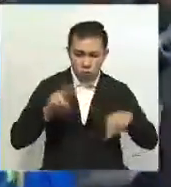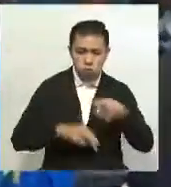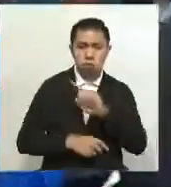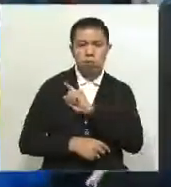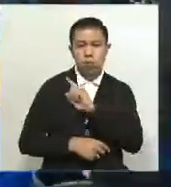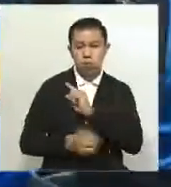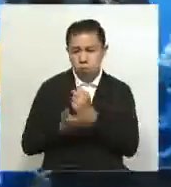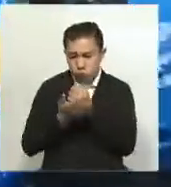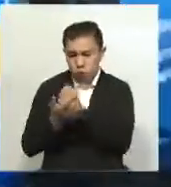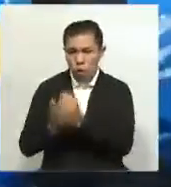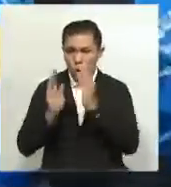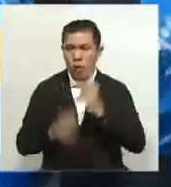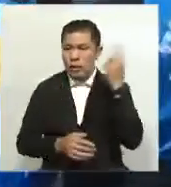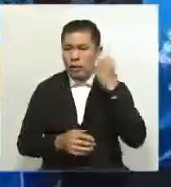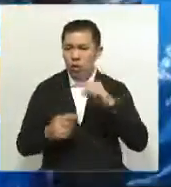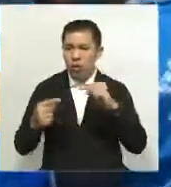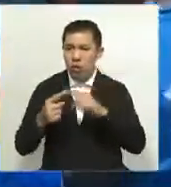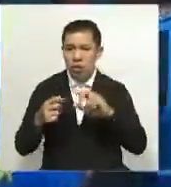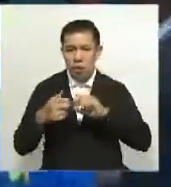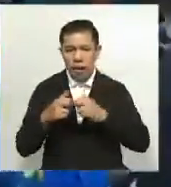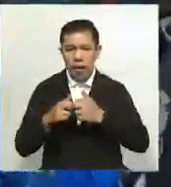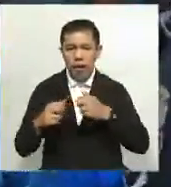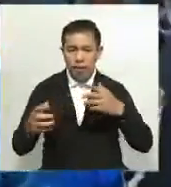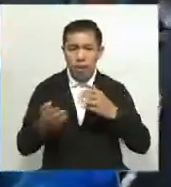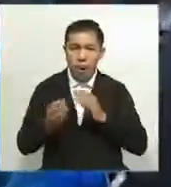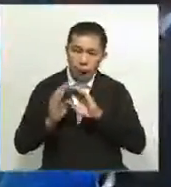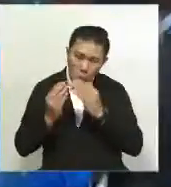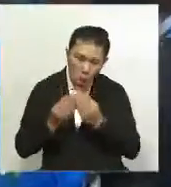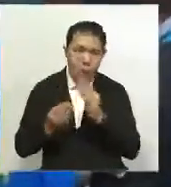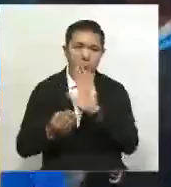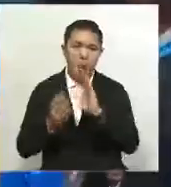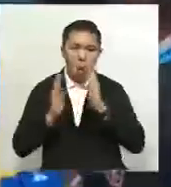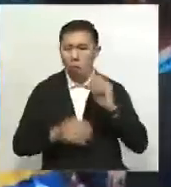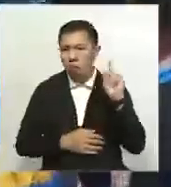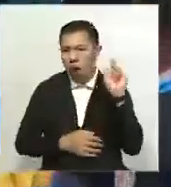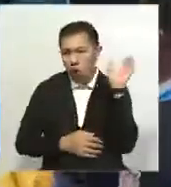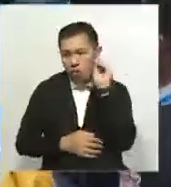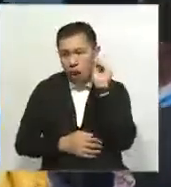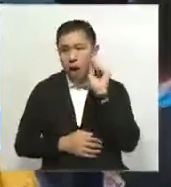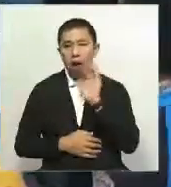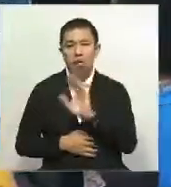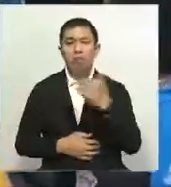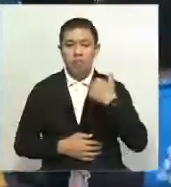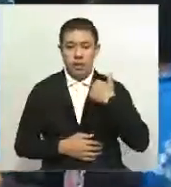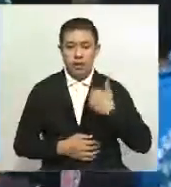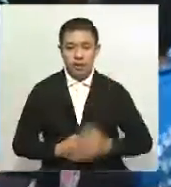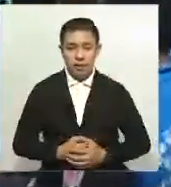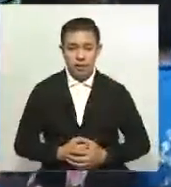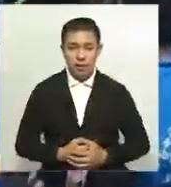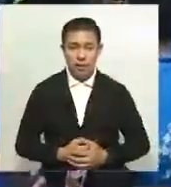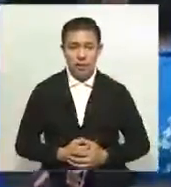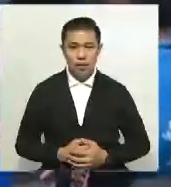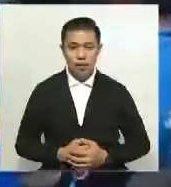สะดวกแก่นักท่องเที่ยวที่ประสบเหตุครอบครัวของผู้เสียชีวิตที่มารอข่าวที่นี่อย่างเต็มกำลังความสาม